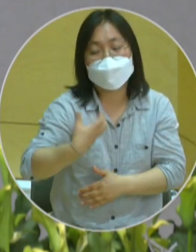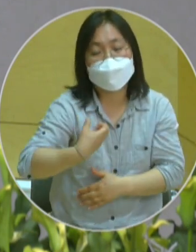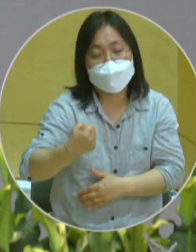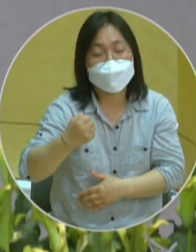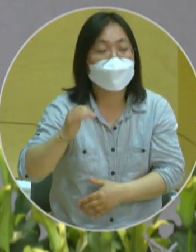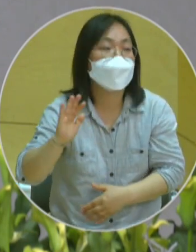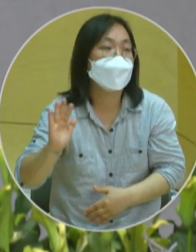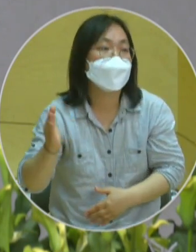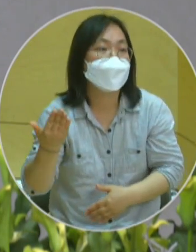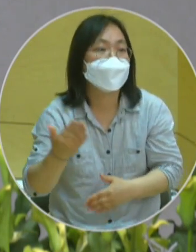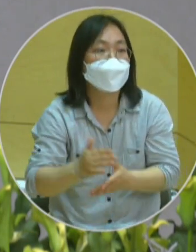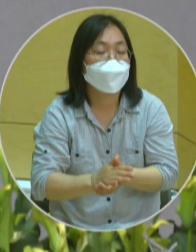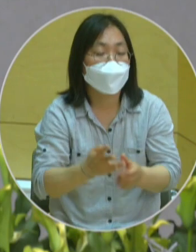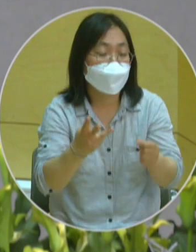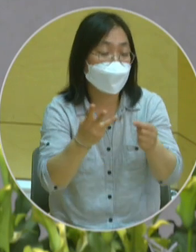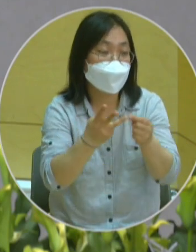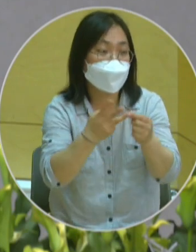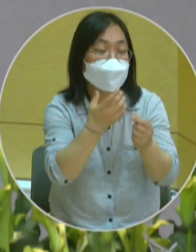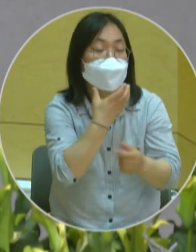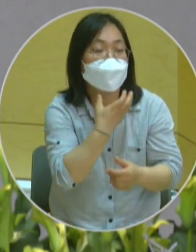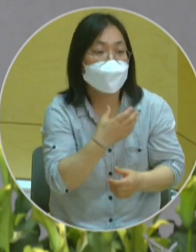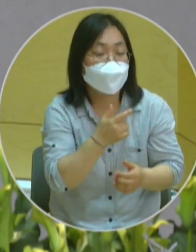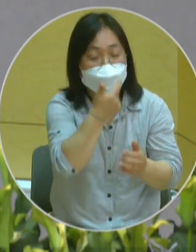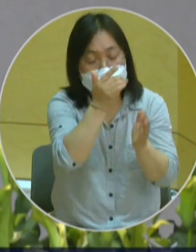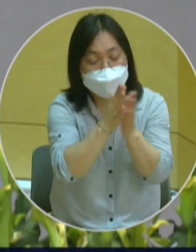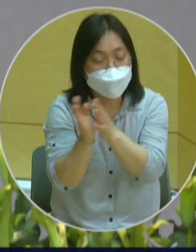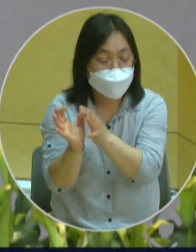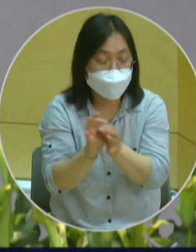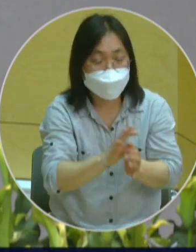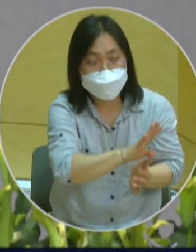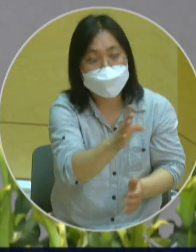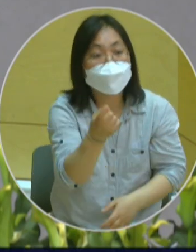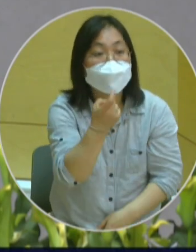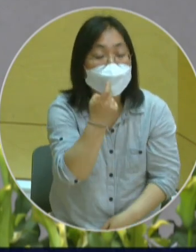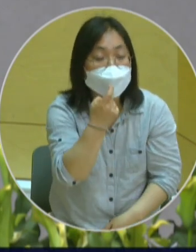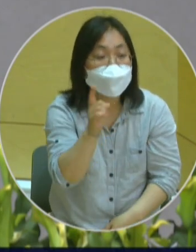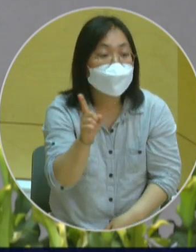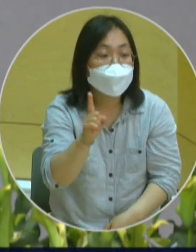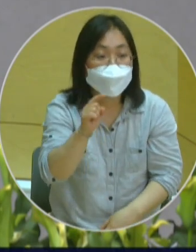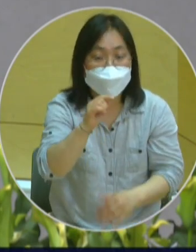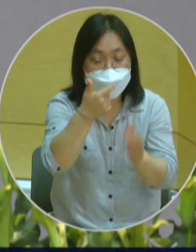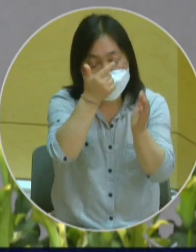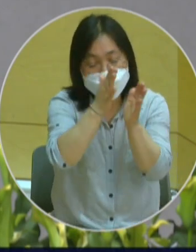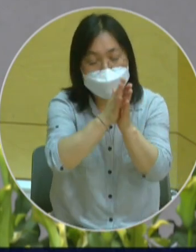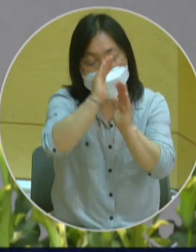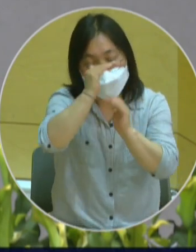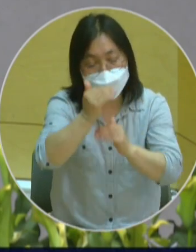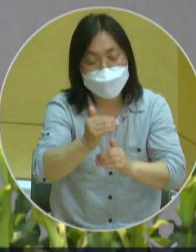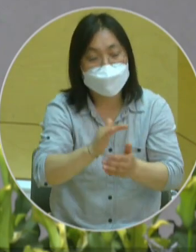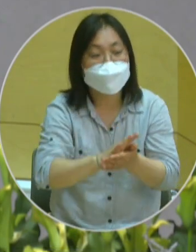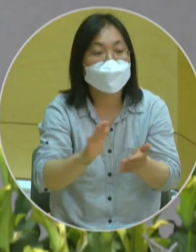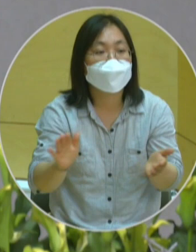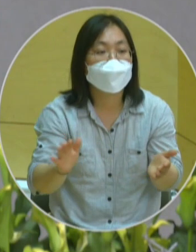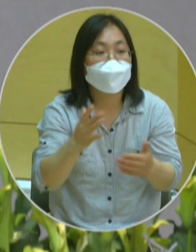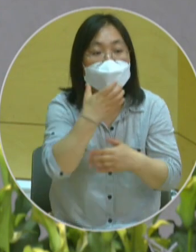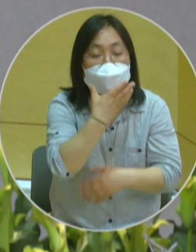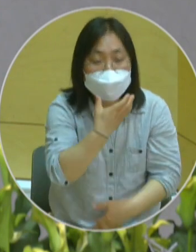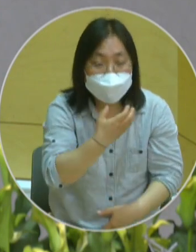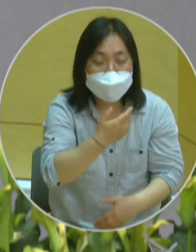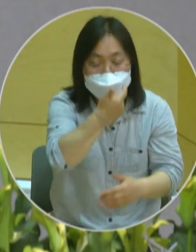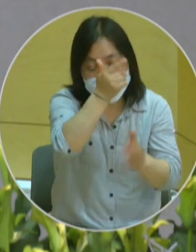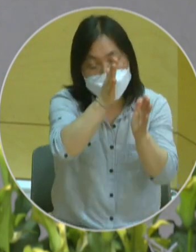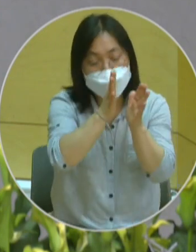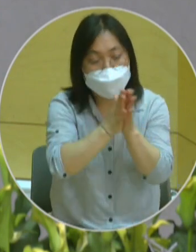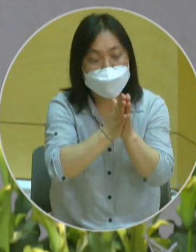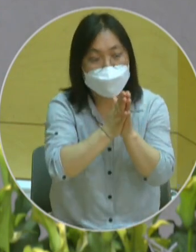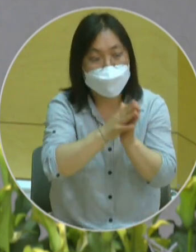됩니다. 세 번째로 아브라함의 기도를 통해 우리가 배워야 될 것은 기도의 내용입니다. 여러분, 아브라함의 기도는